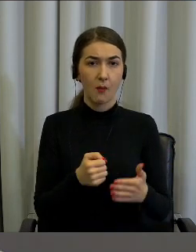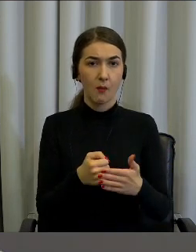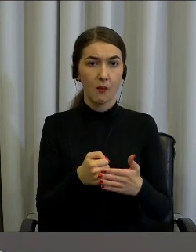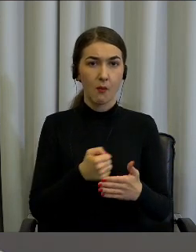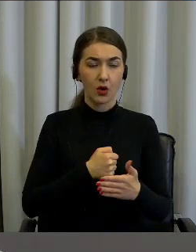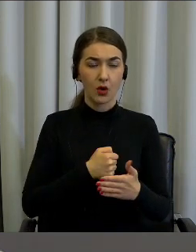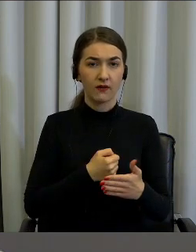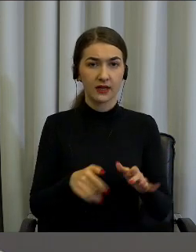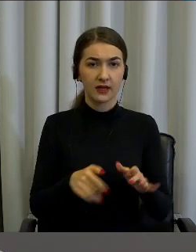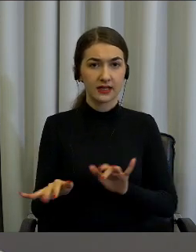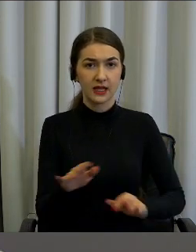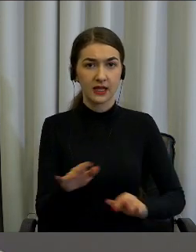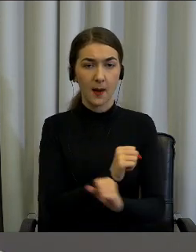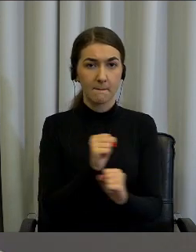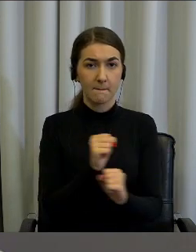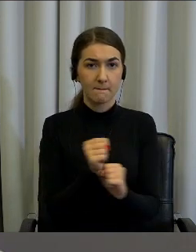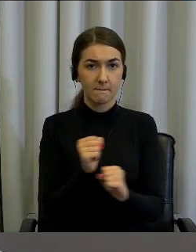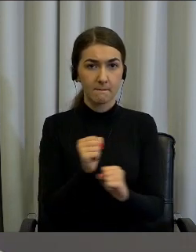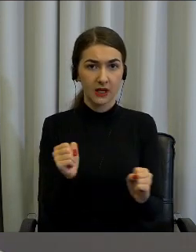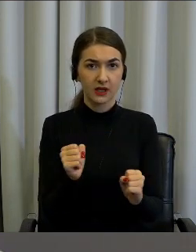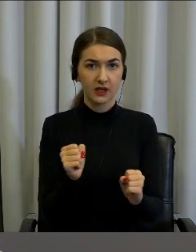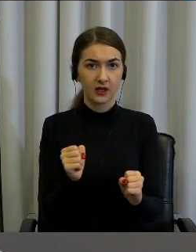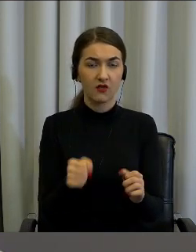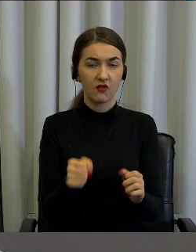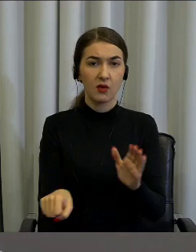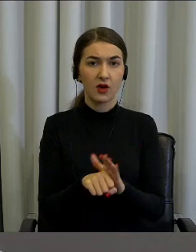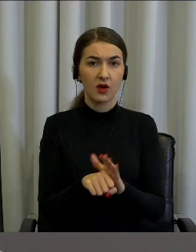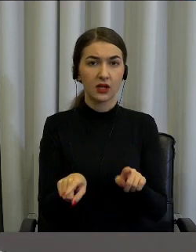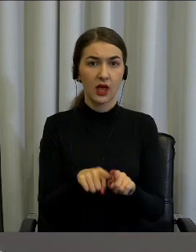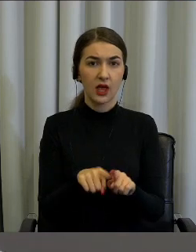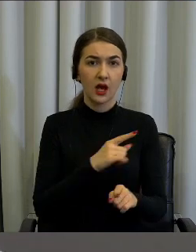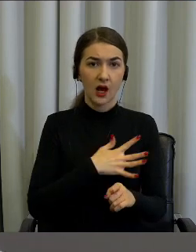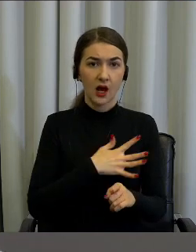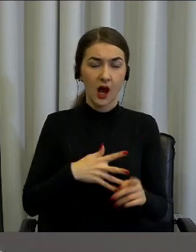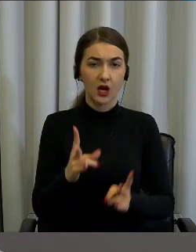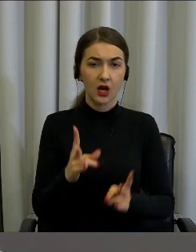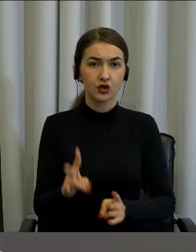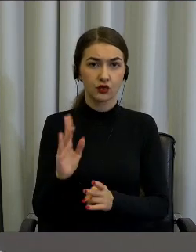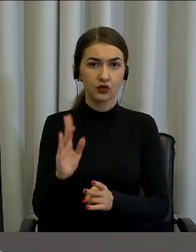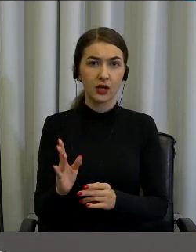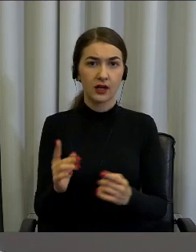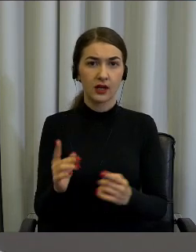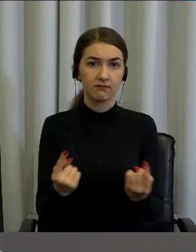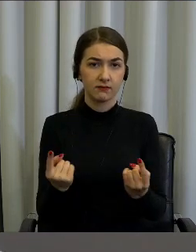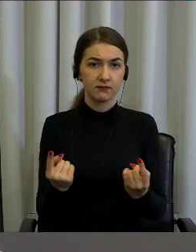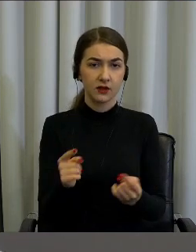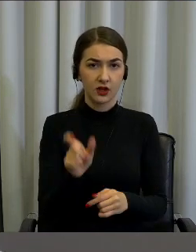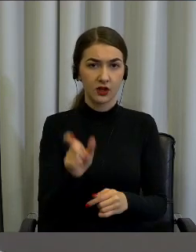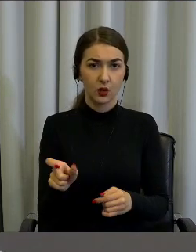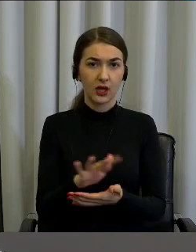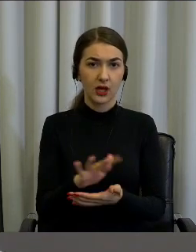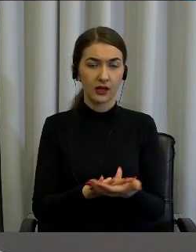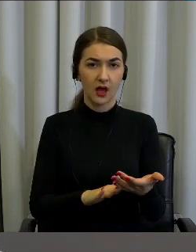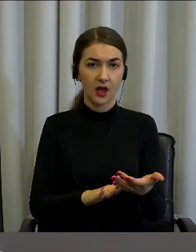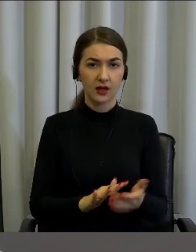та вибухонебезпечні пережитки війни вбиватимуть та калічуватимуть цивільних і надалі доповідь